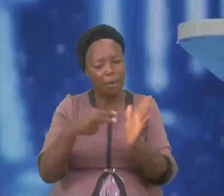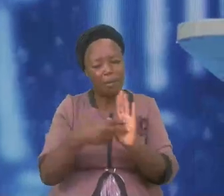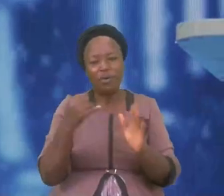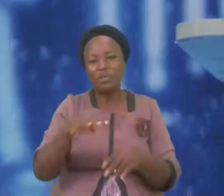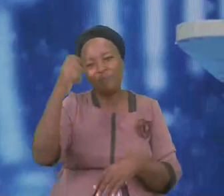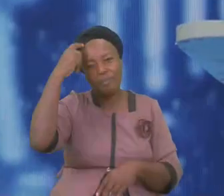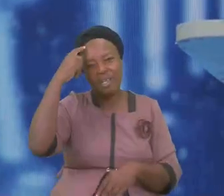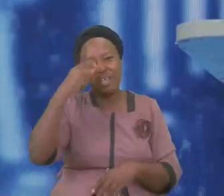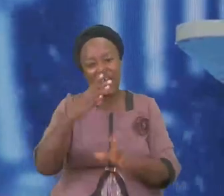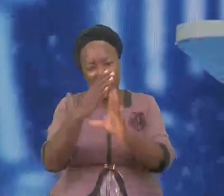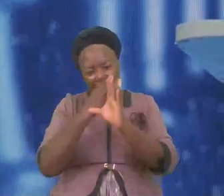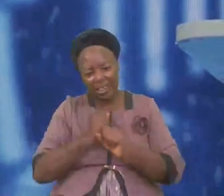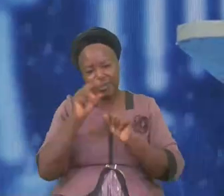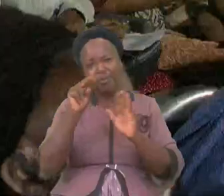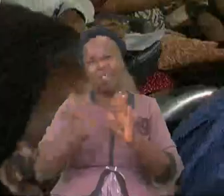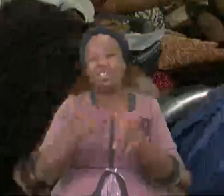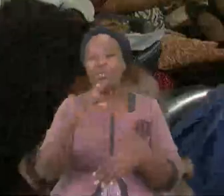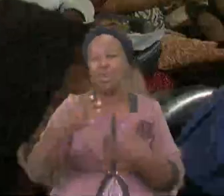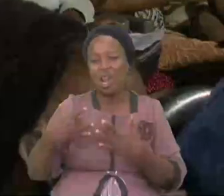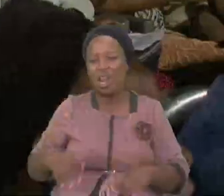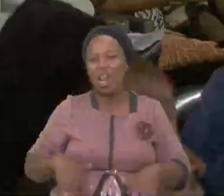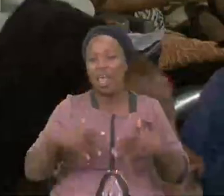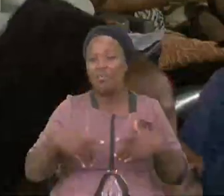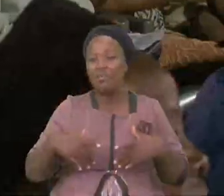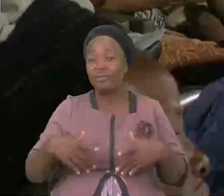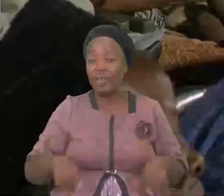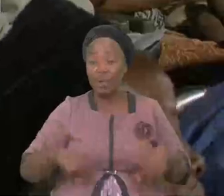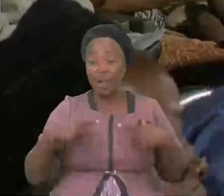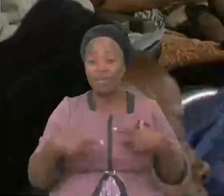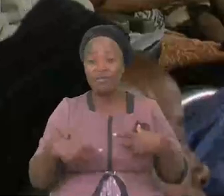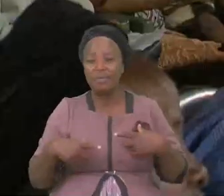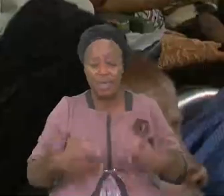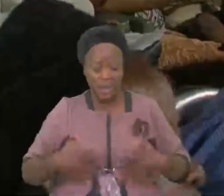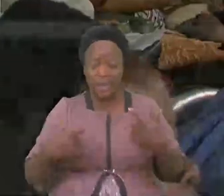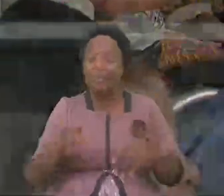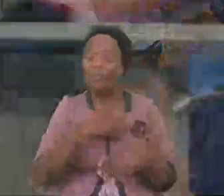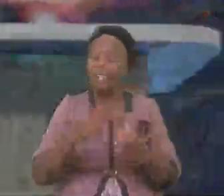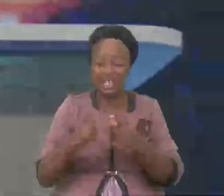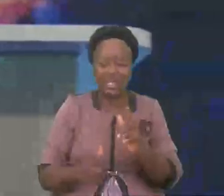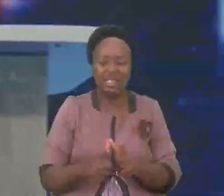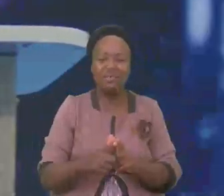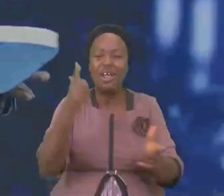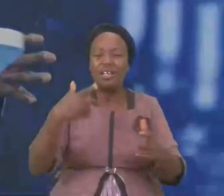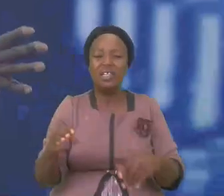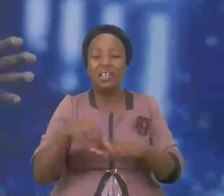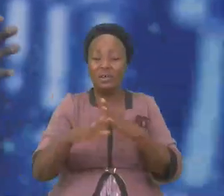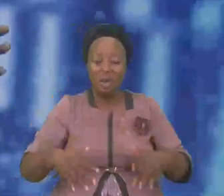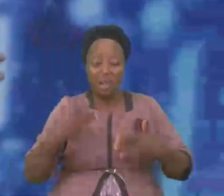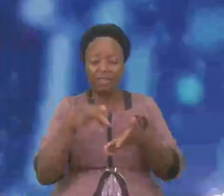un cœur, résolution dans le cœur, la réalisation dans le cœur, de grandes choses dans ta vie, au nom de